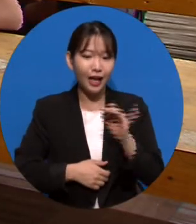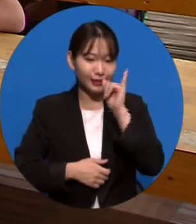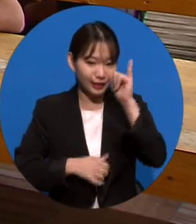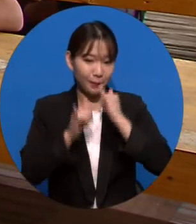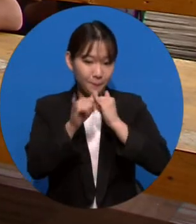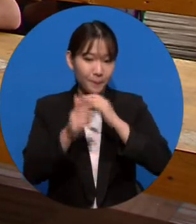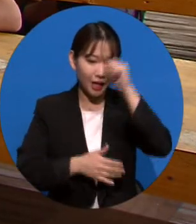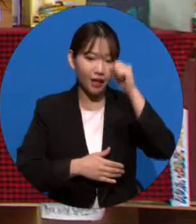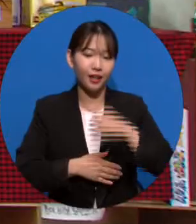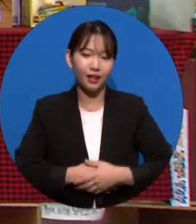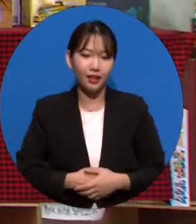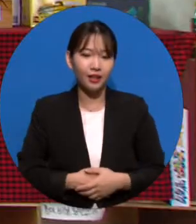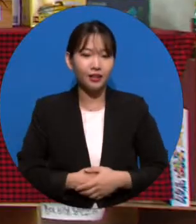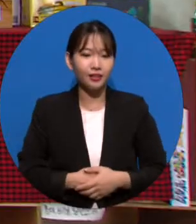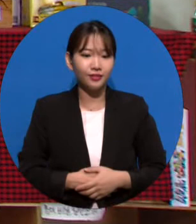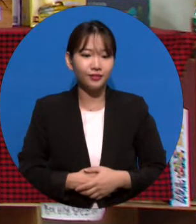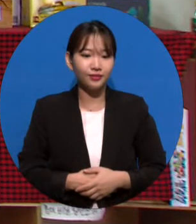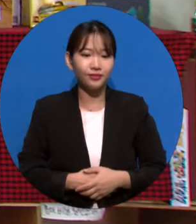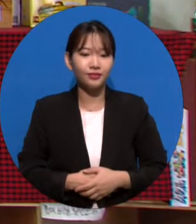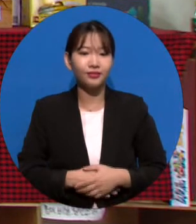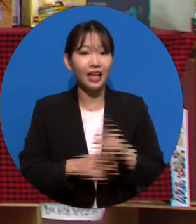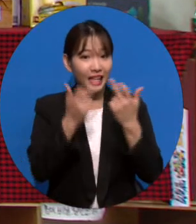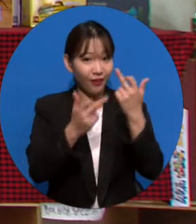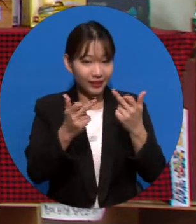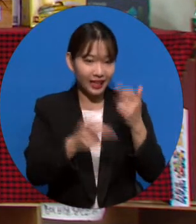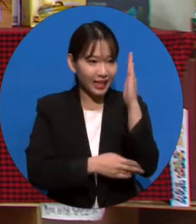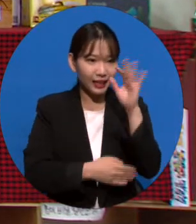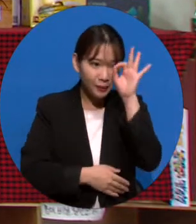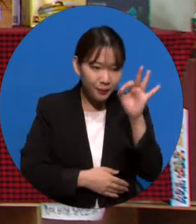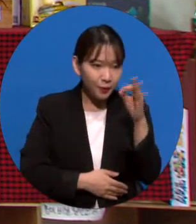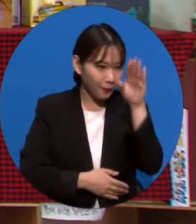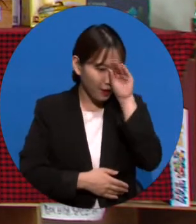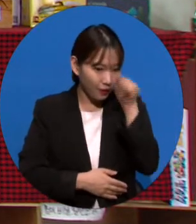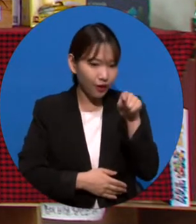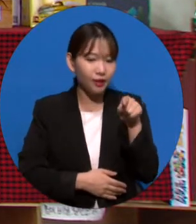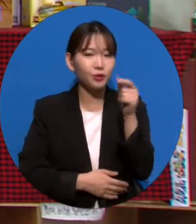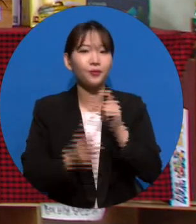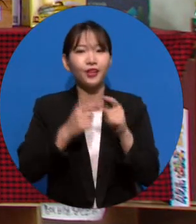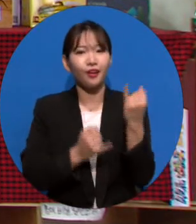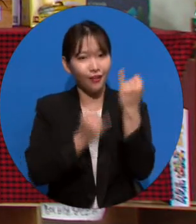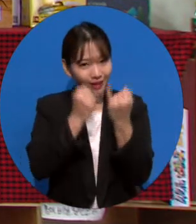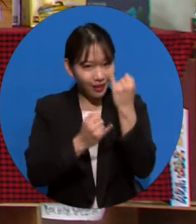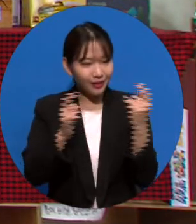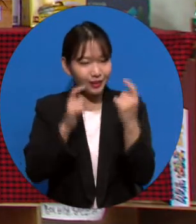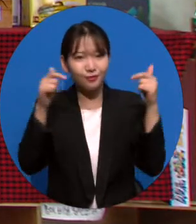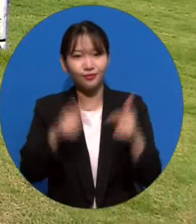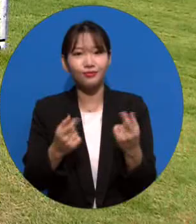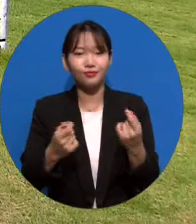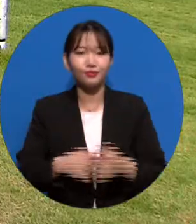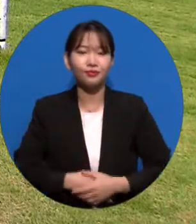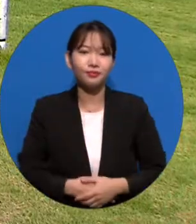성과도 얻었습니다. 형제편에서 알고 나니까 좀 더 언니한테 언니랑 안 싸워진 것